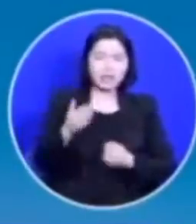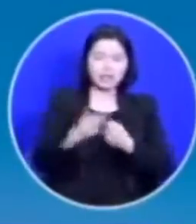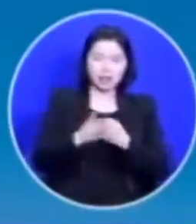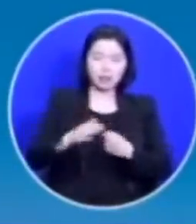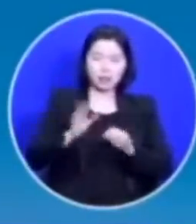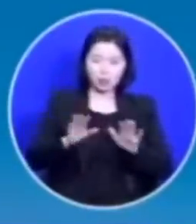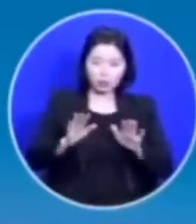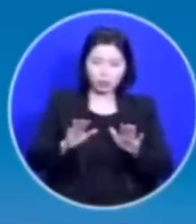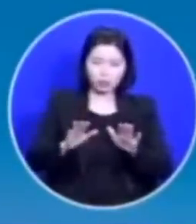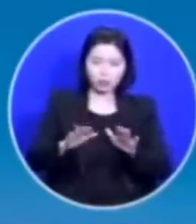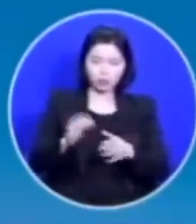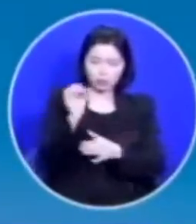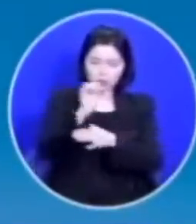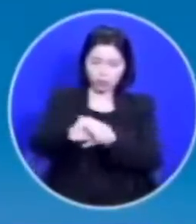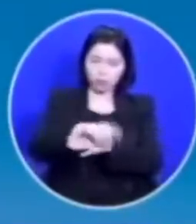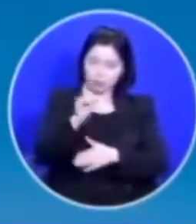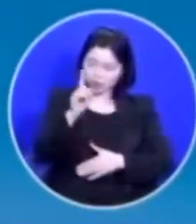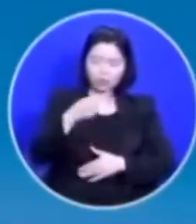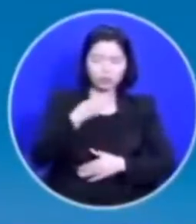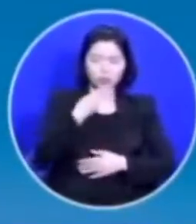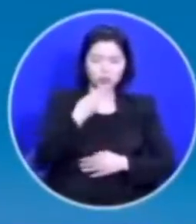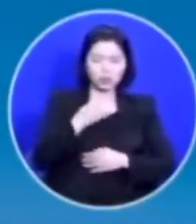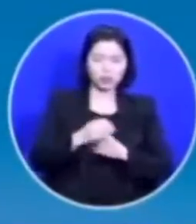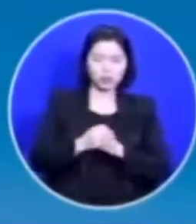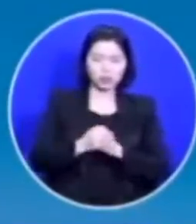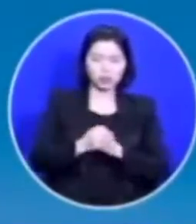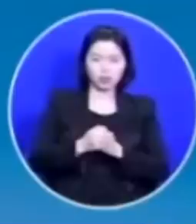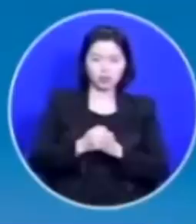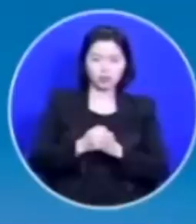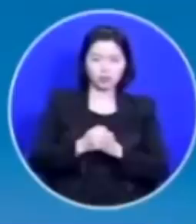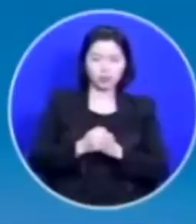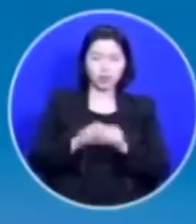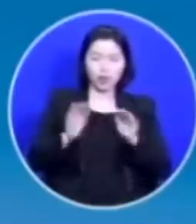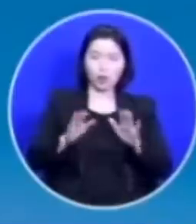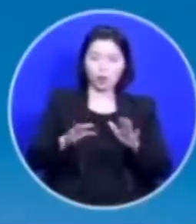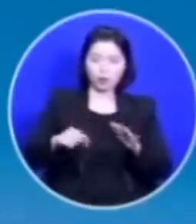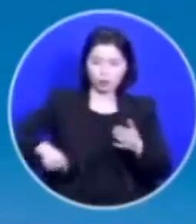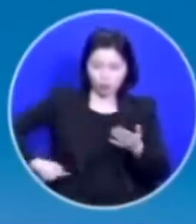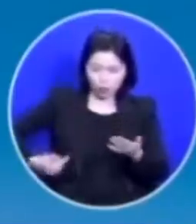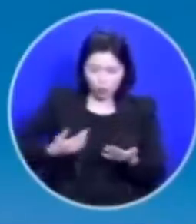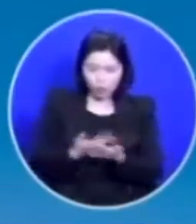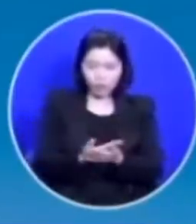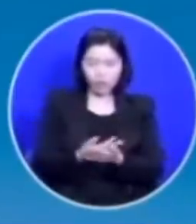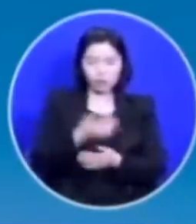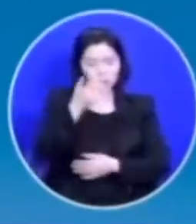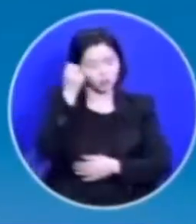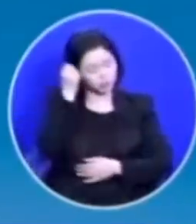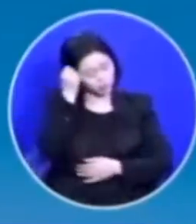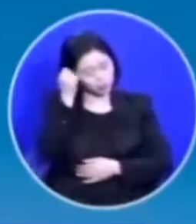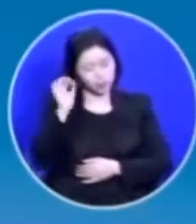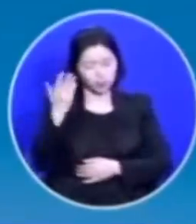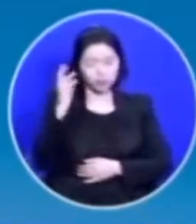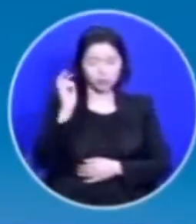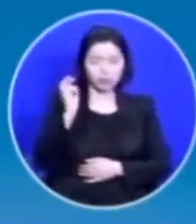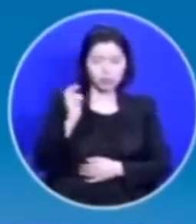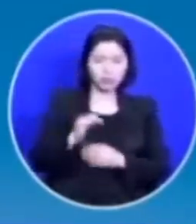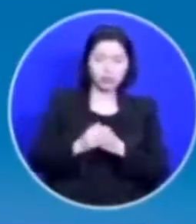오늘은 열매가 하나도 없습니다 오늘을 회개하며 잠 자리에 드려야겠습니다